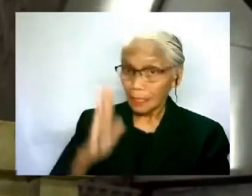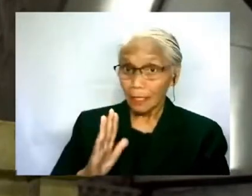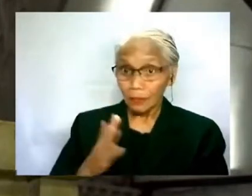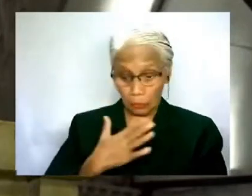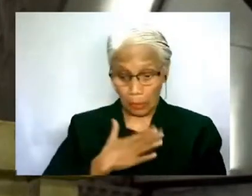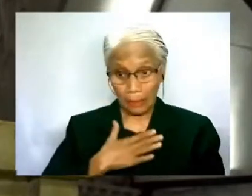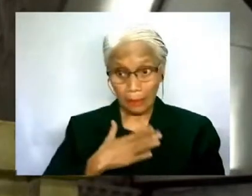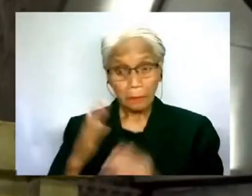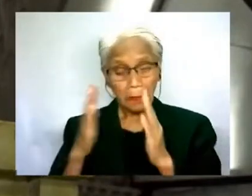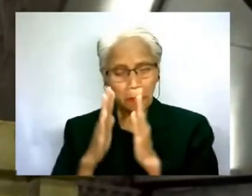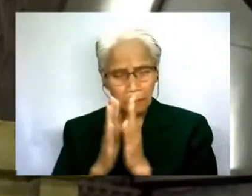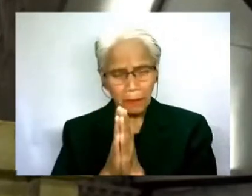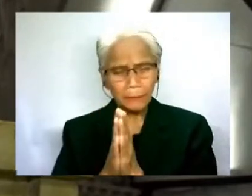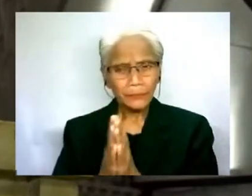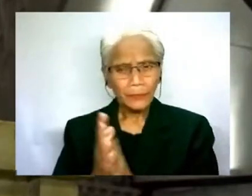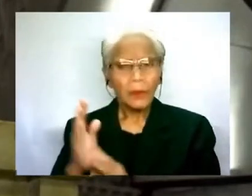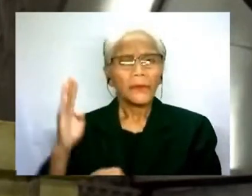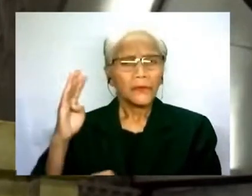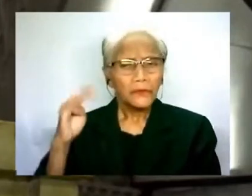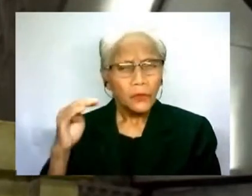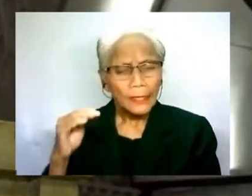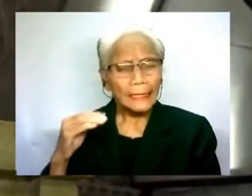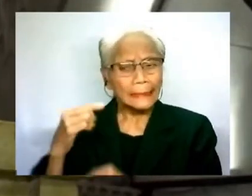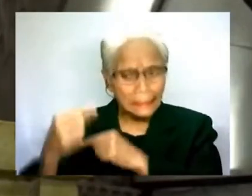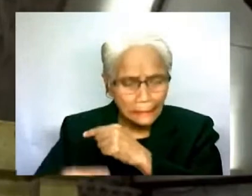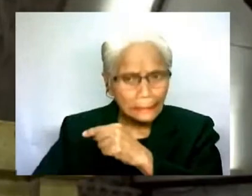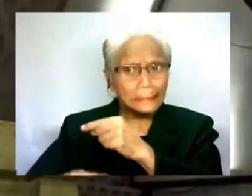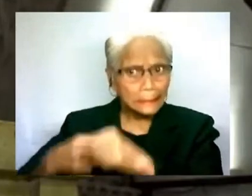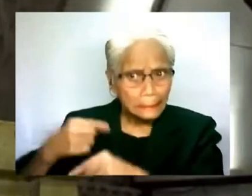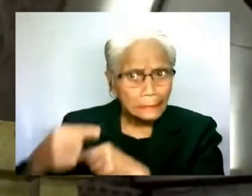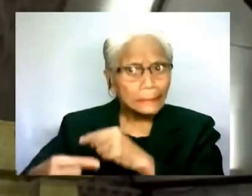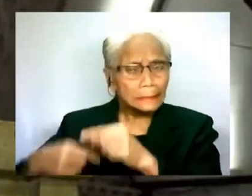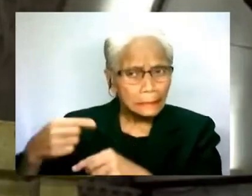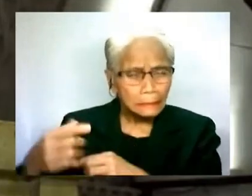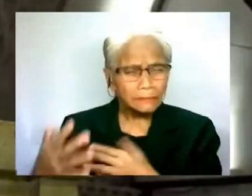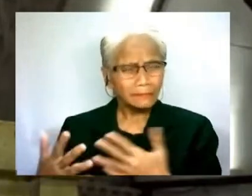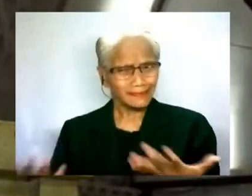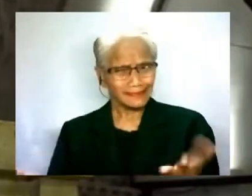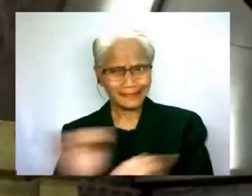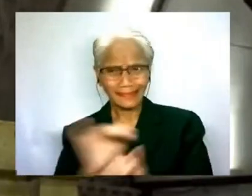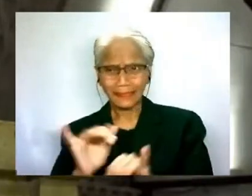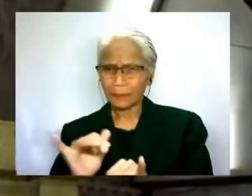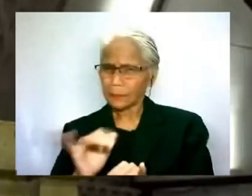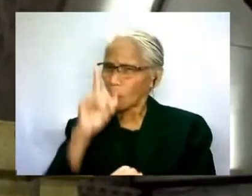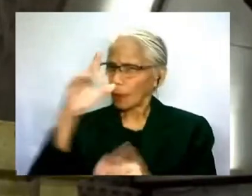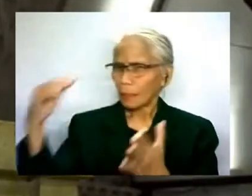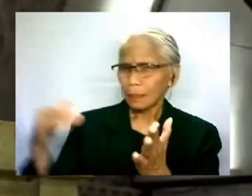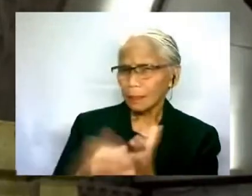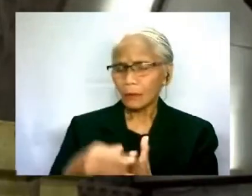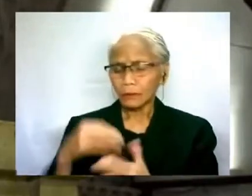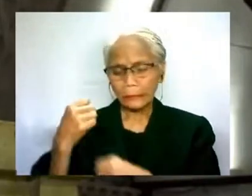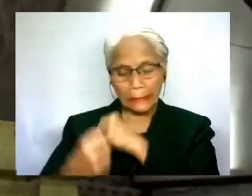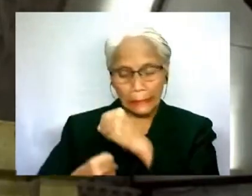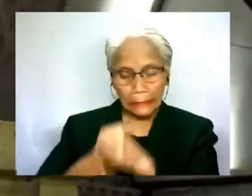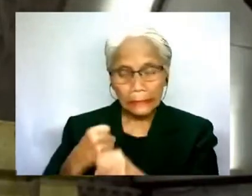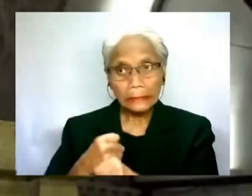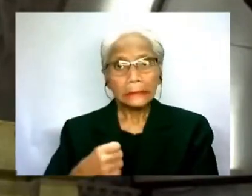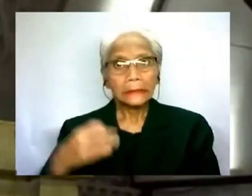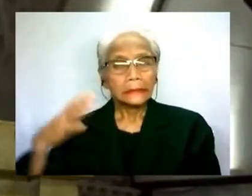14 generations, parang 1,000 taon ang hinintay ng